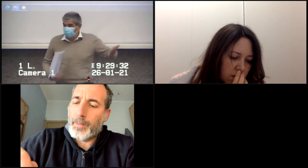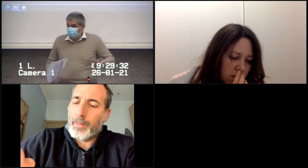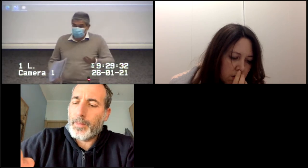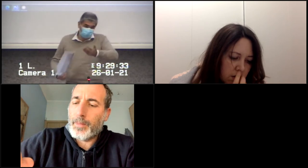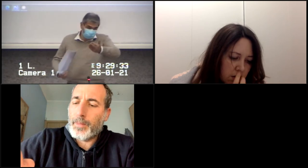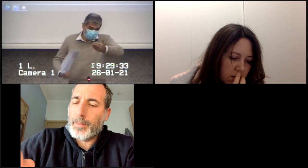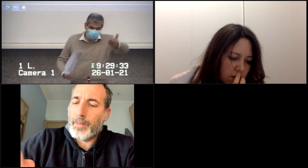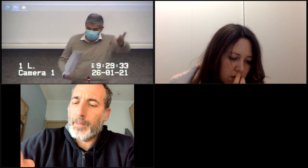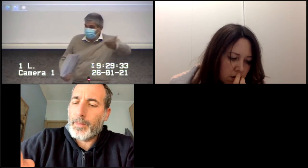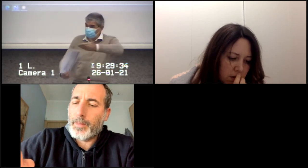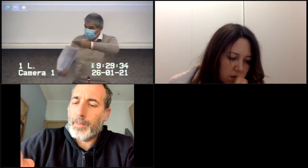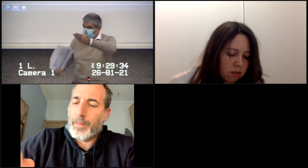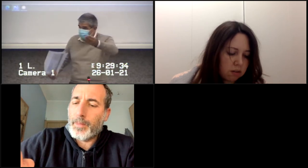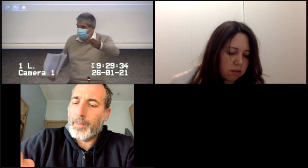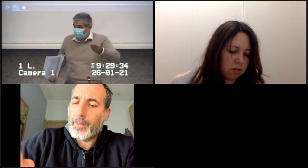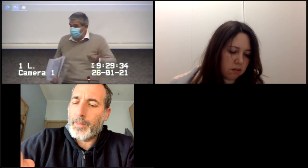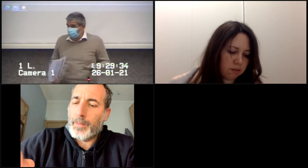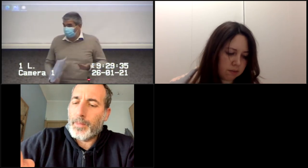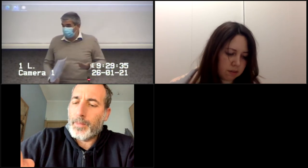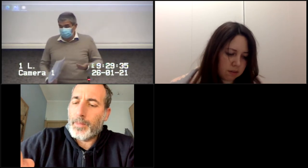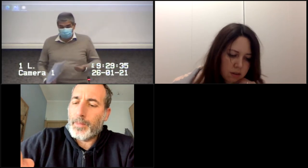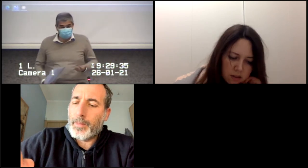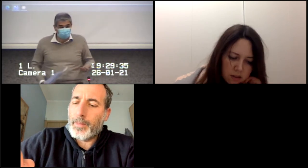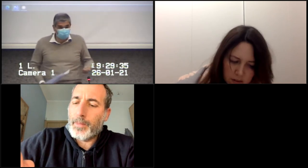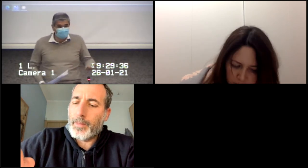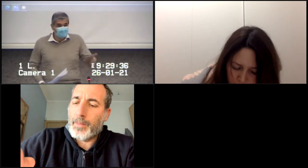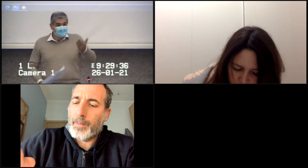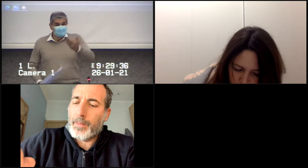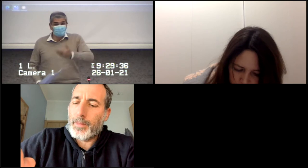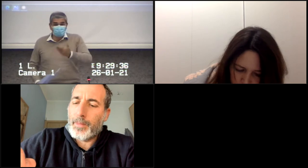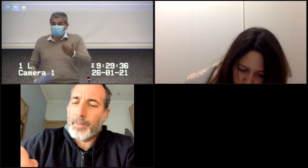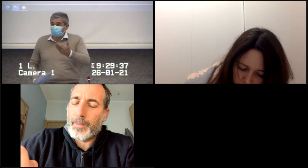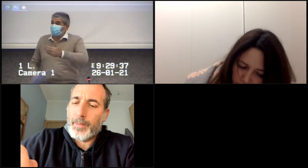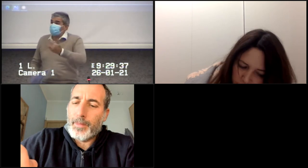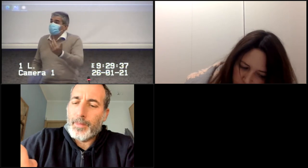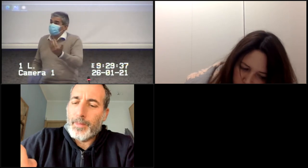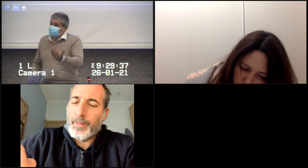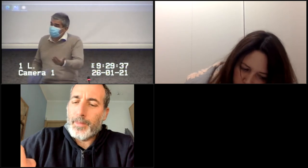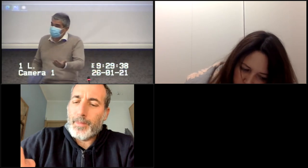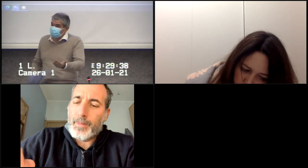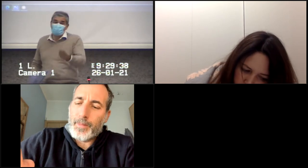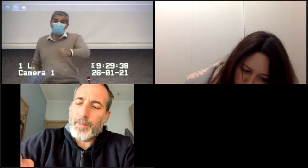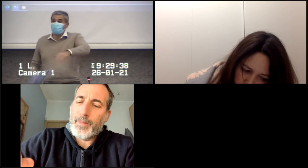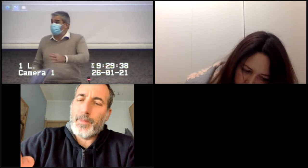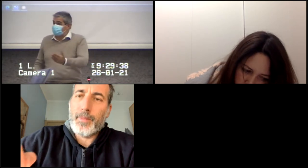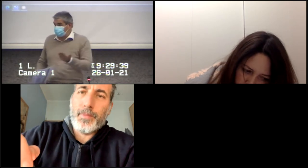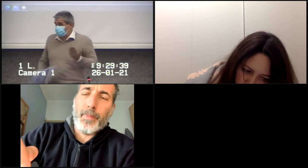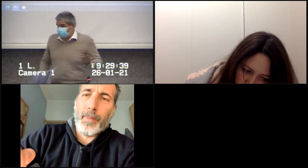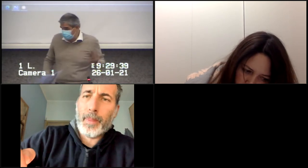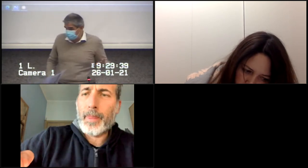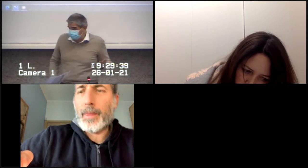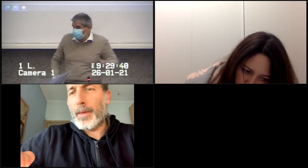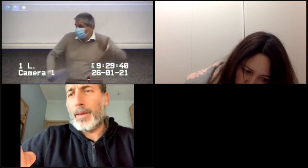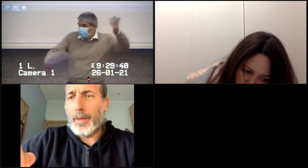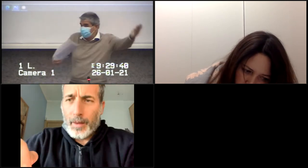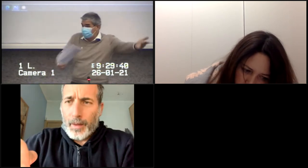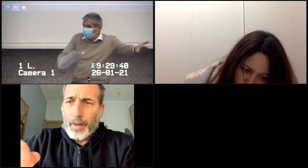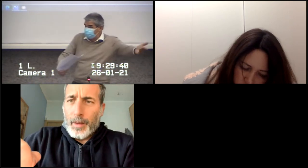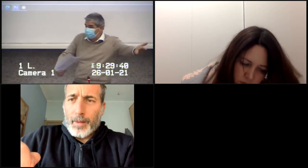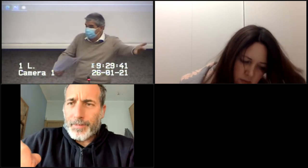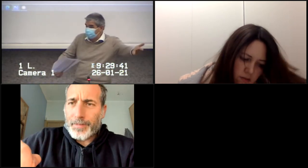che dovremmo fare, che stiamo facendo con i nostri edifici comunali e delle scuole, dobbiamo andare a prevenire il rischio sismico. È basso il nostro rischio